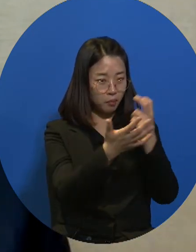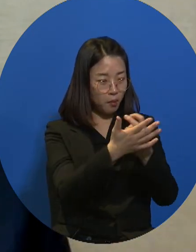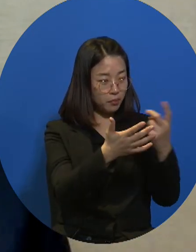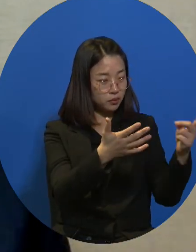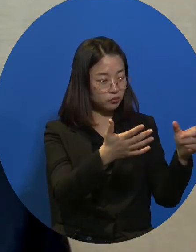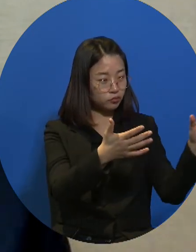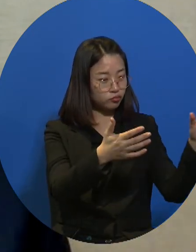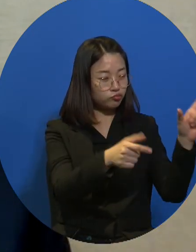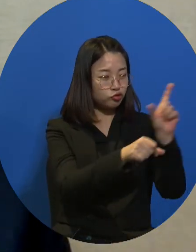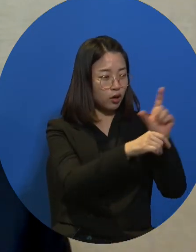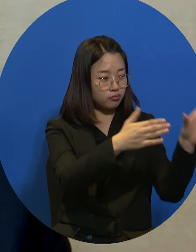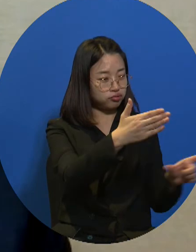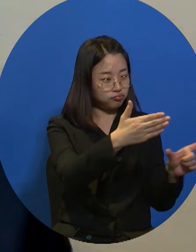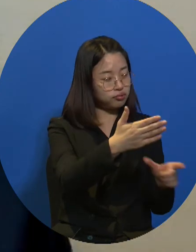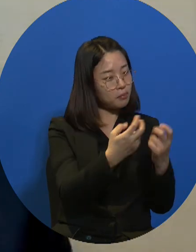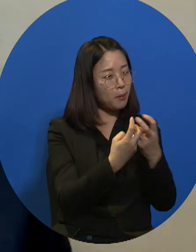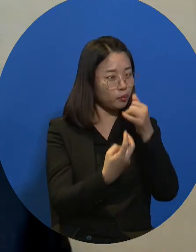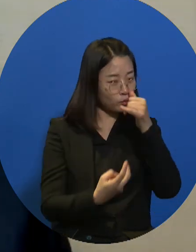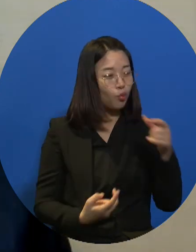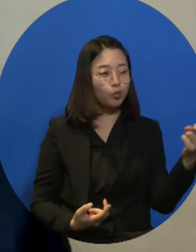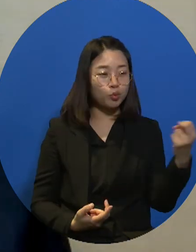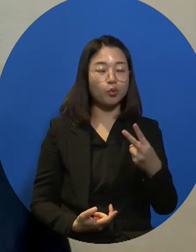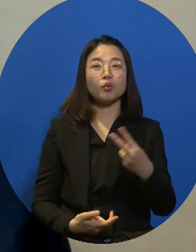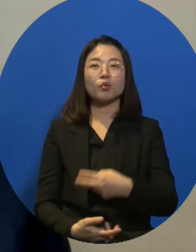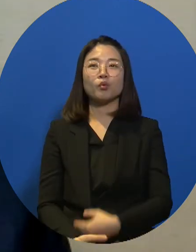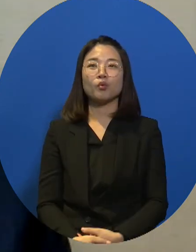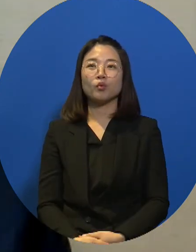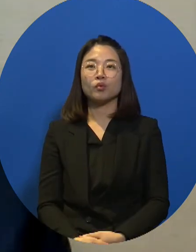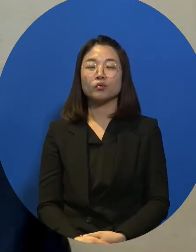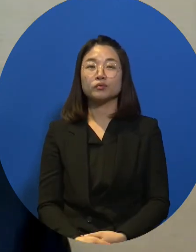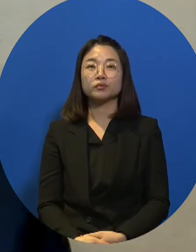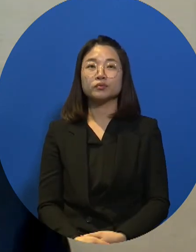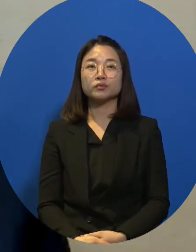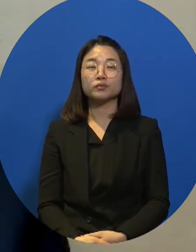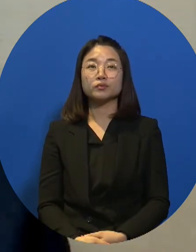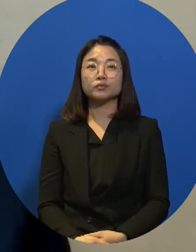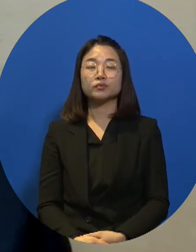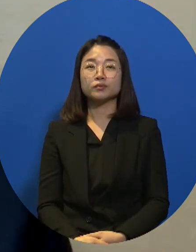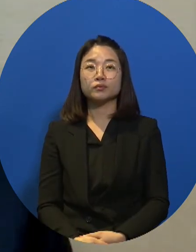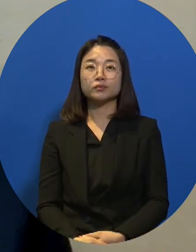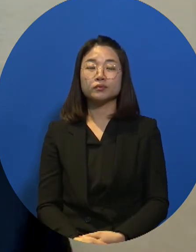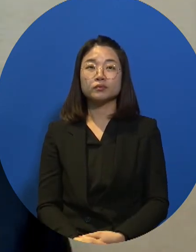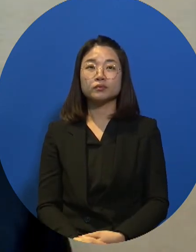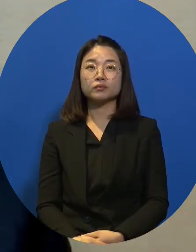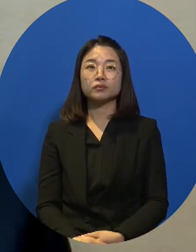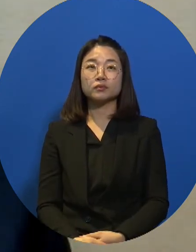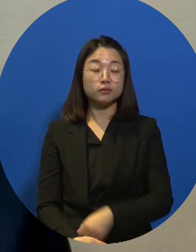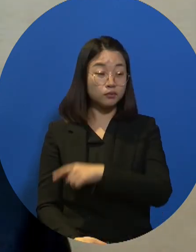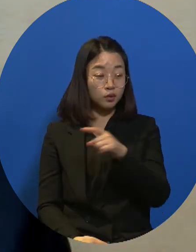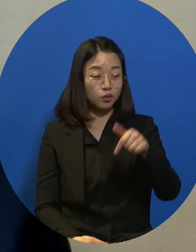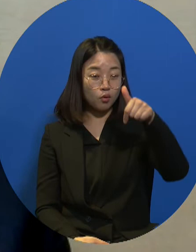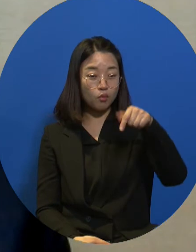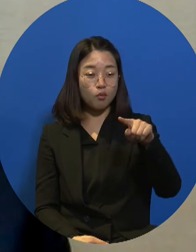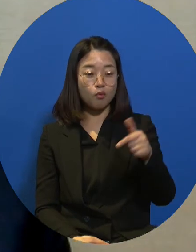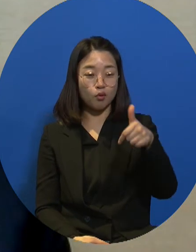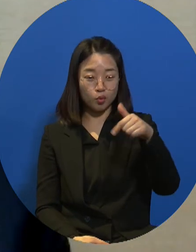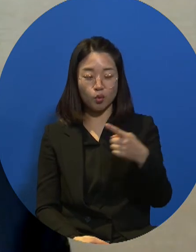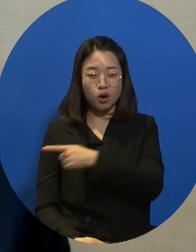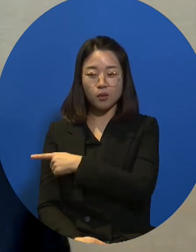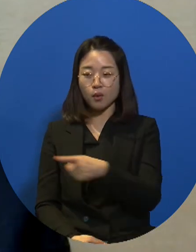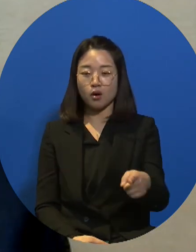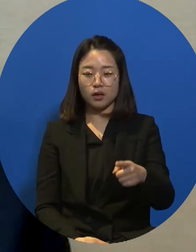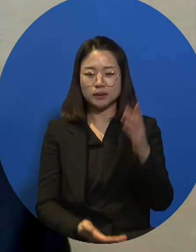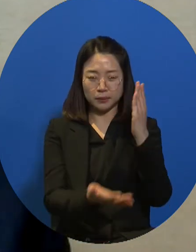생각을 해보겠습니다. 그리고 직권조사 결과에 대한 수용 절차, 그리고 이에 따른 권고사항 처리에 관한 그